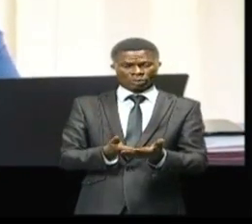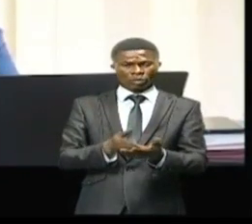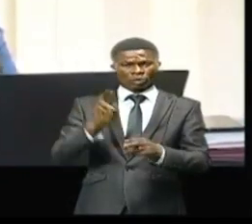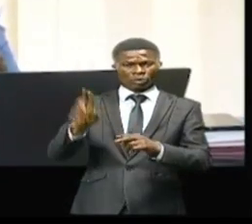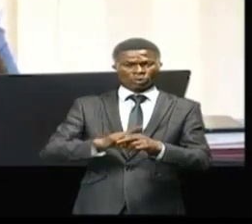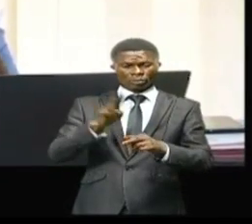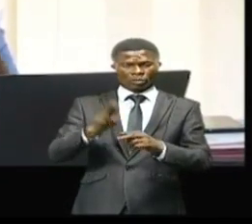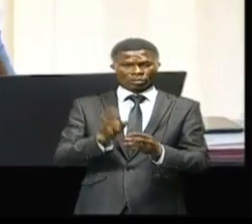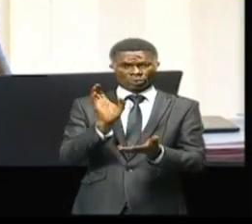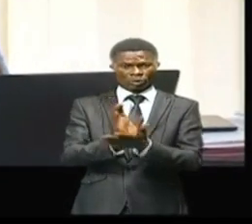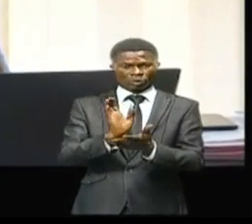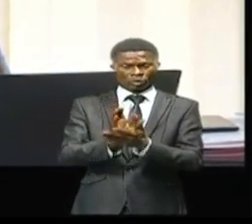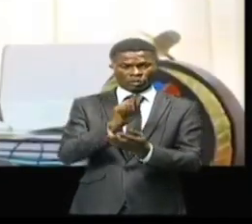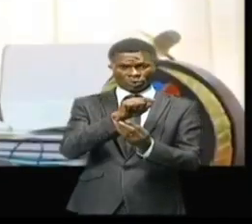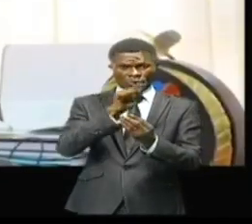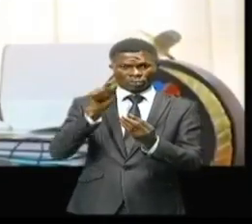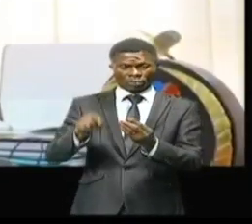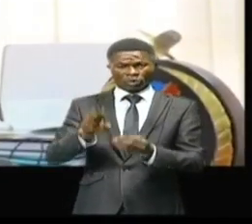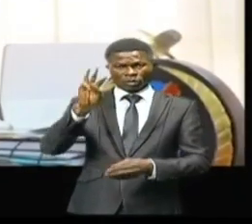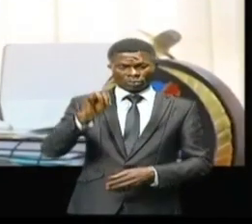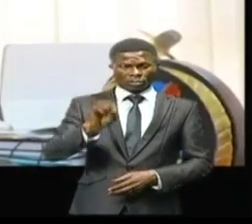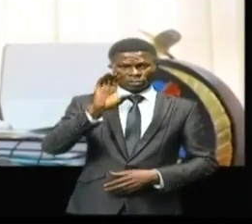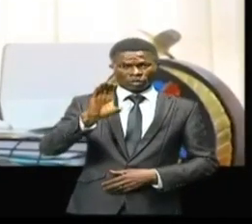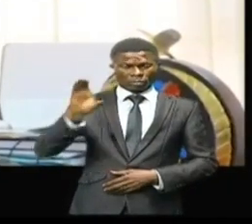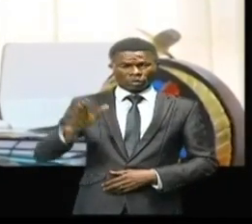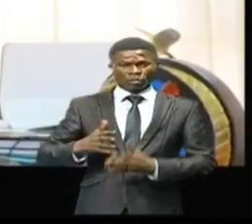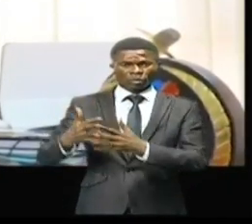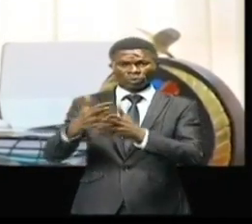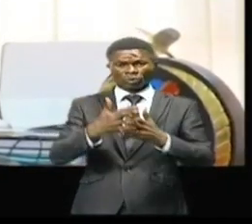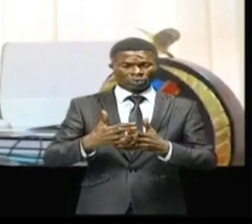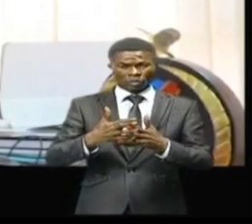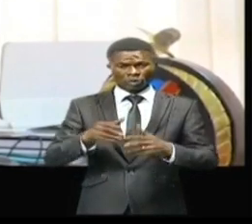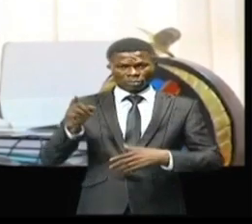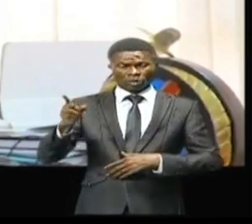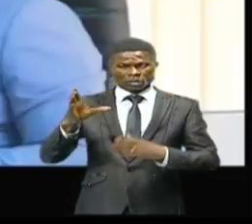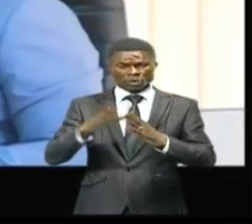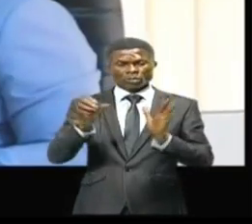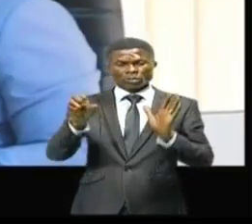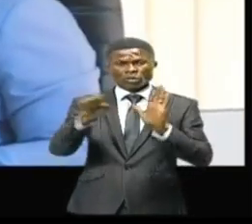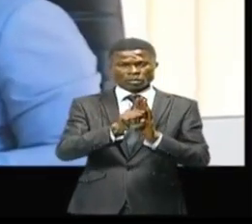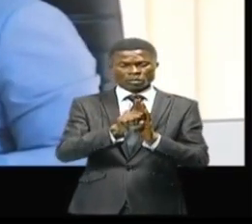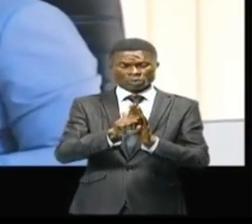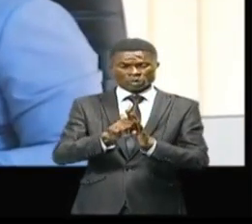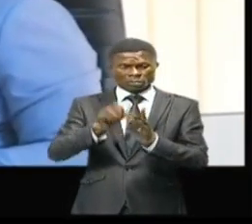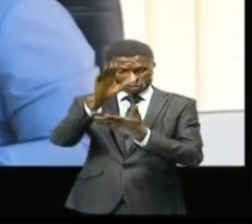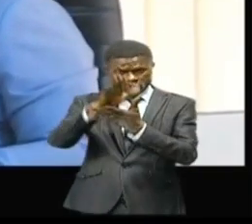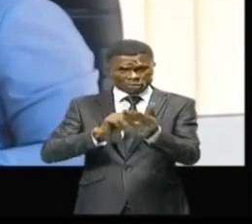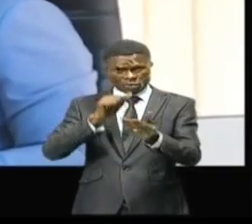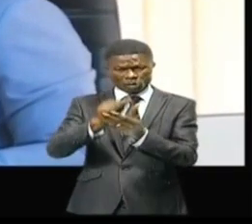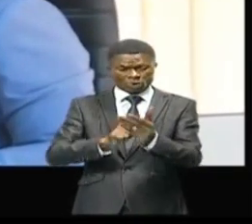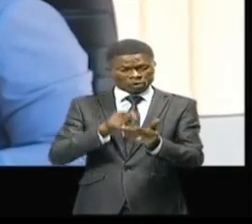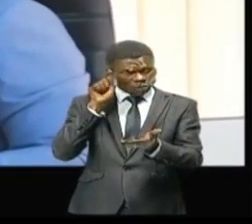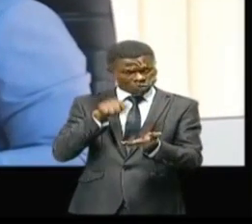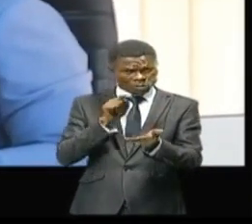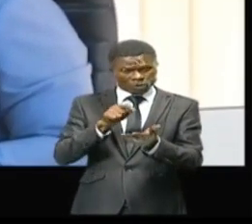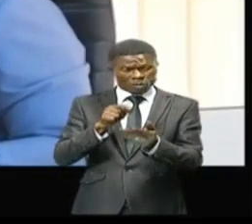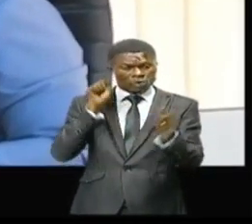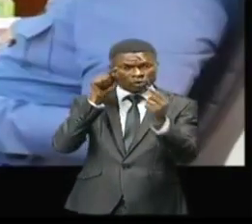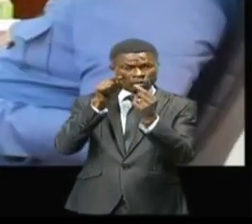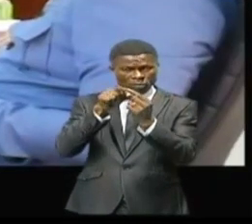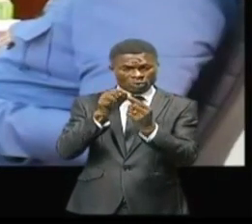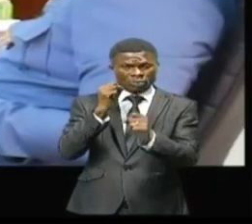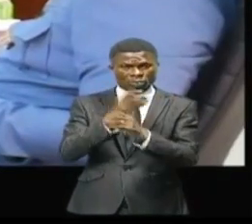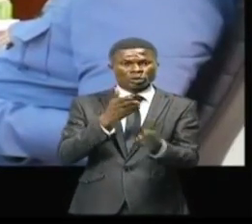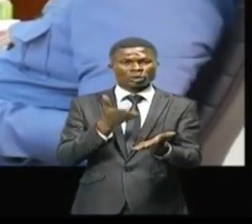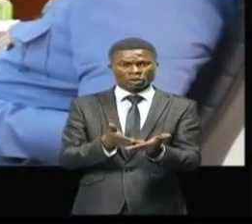utilise la carte des pointages du MCC des États-Unis d'Amérique avec des indicateurs des références sur base de quels objectifs sont